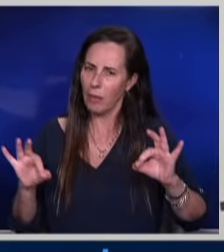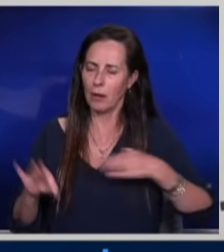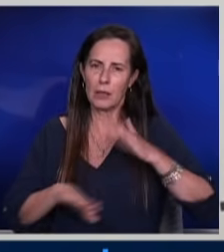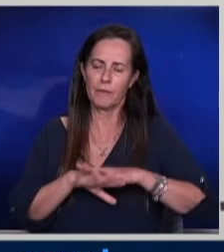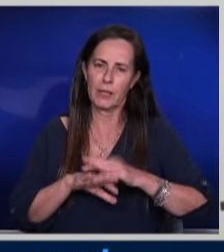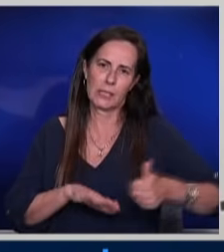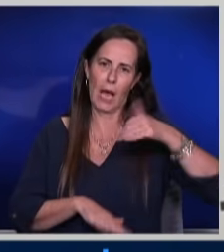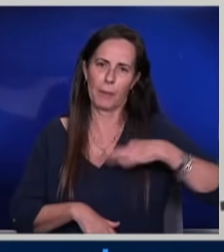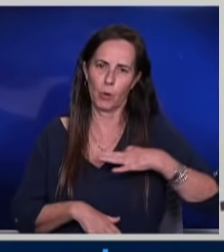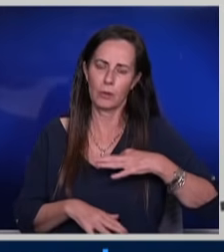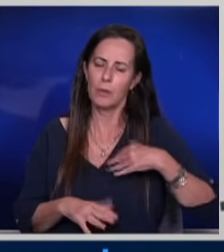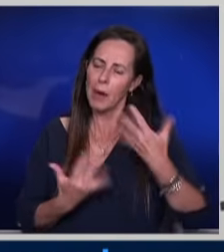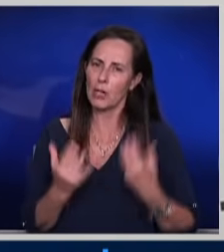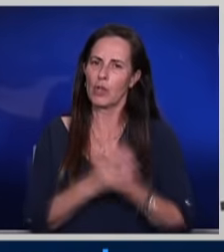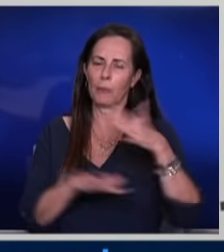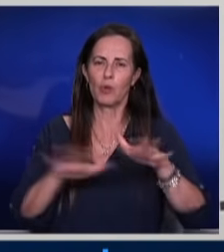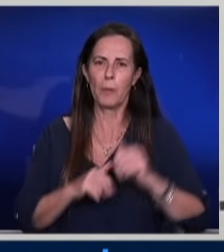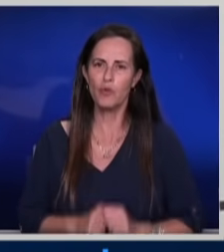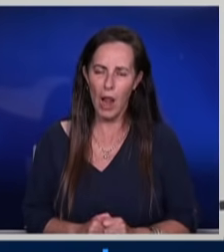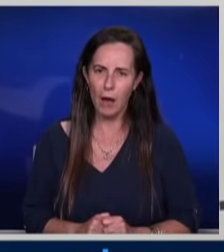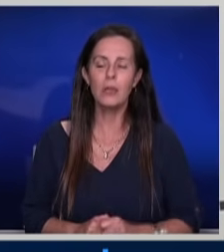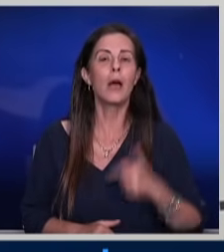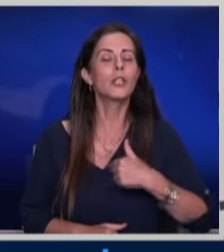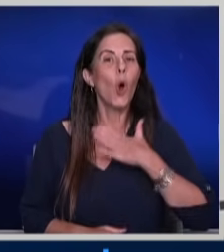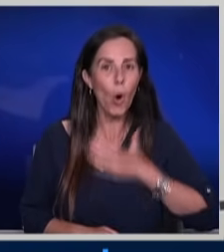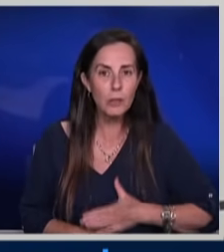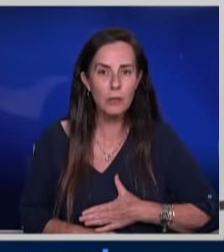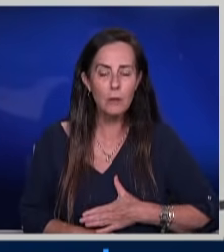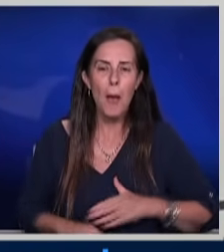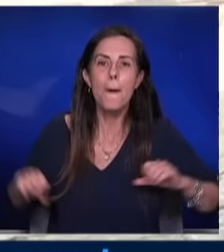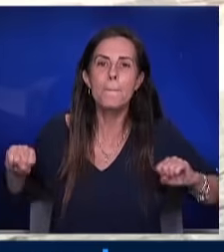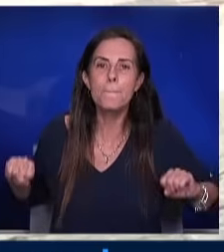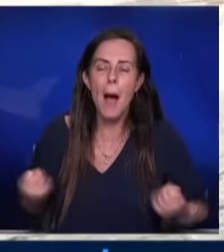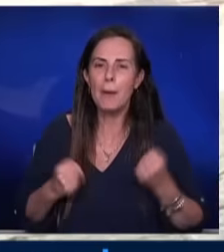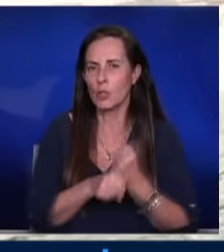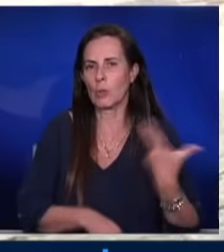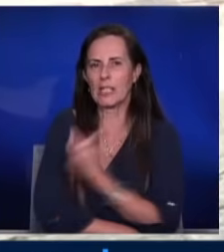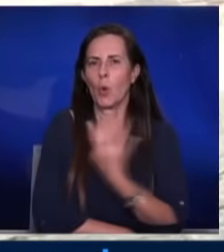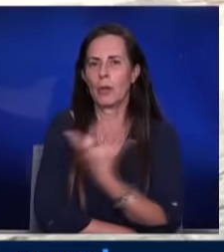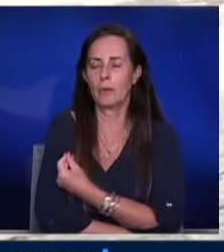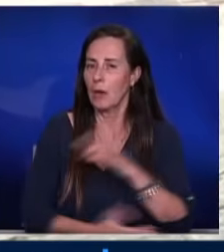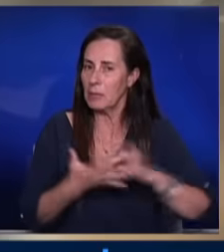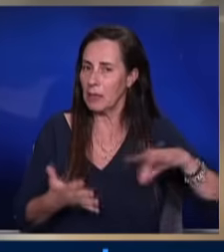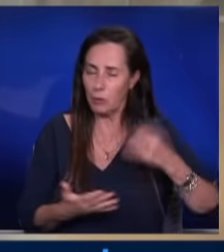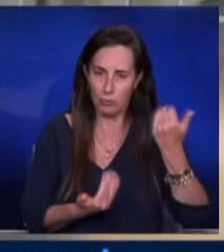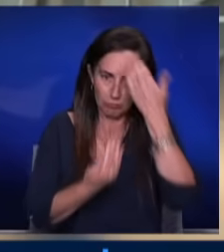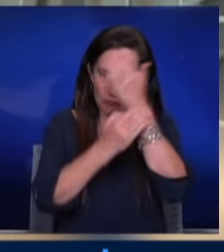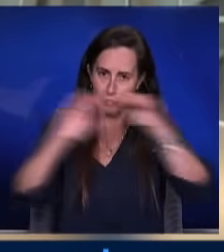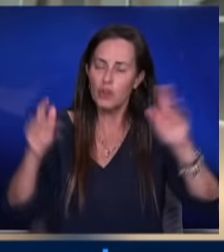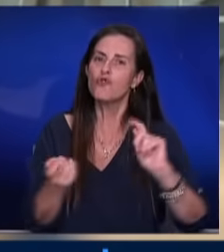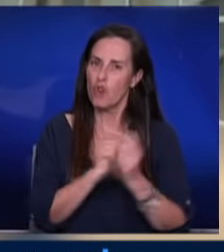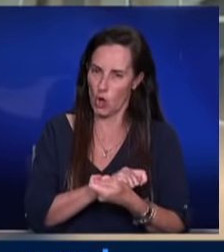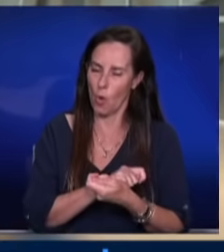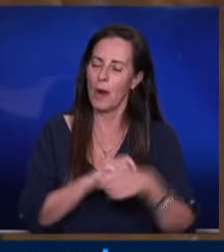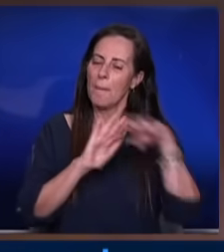הבריאות, עם הקמת הממשלה הזאת, וזה מאמץ של חיסונים. משרד הבריאות הודיע היום על השינוי הצפוי